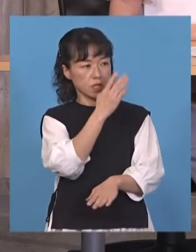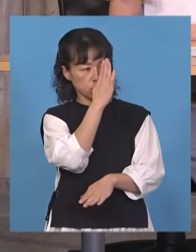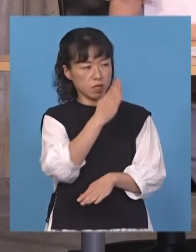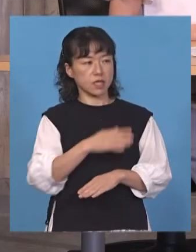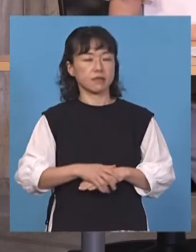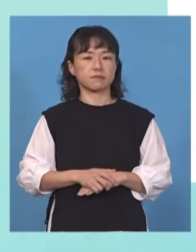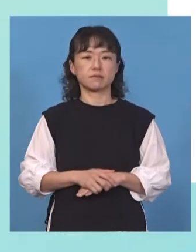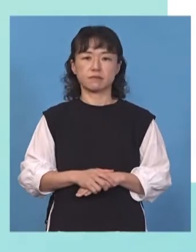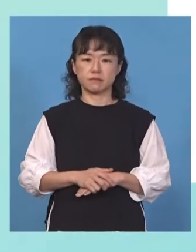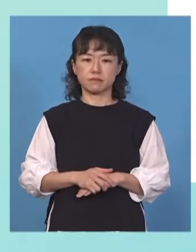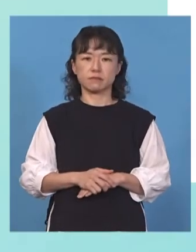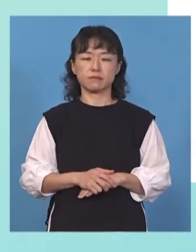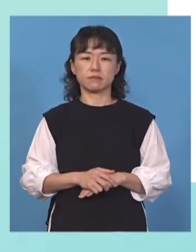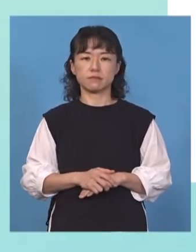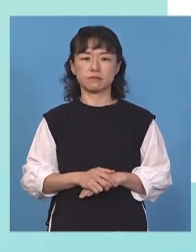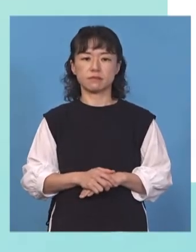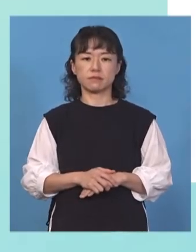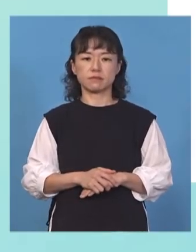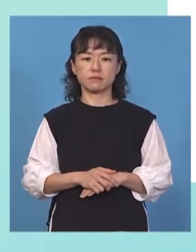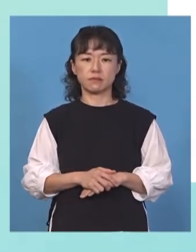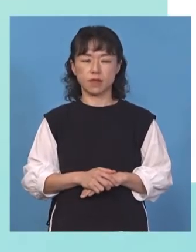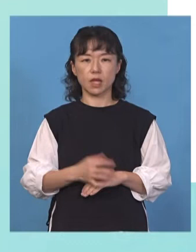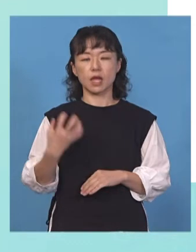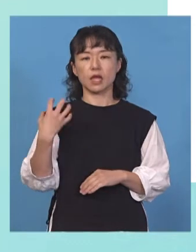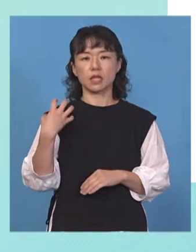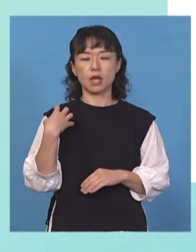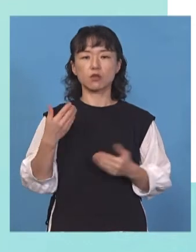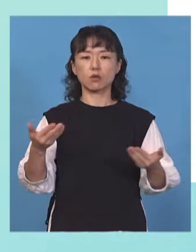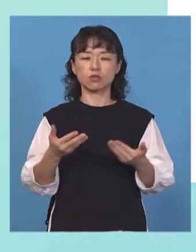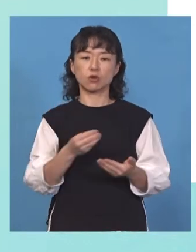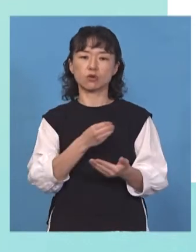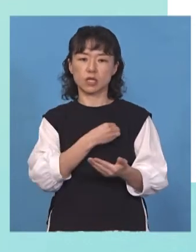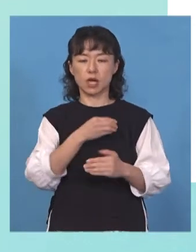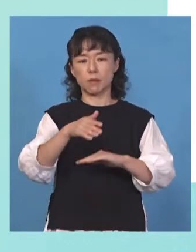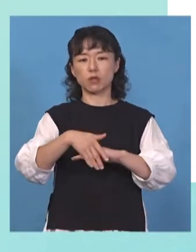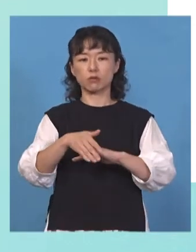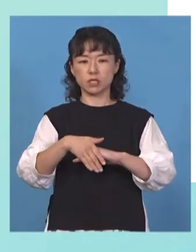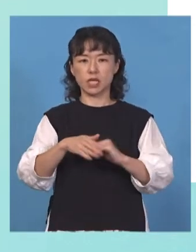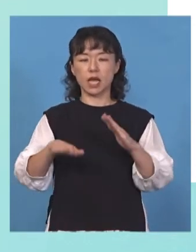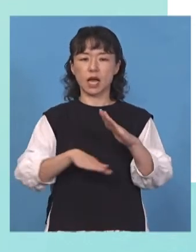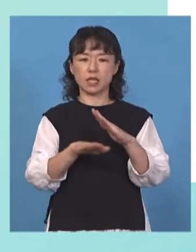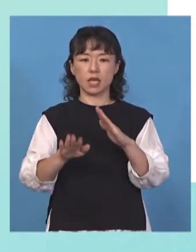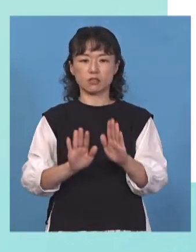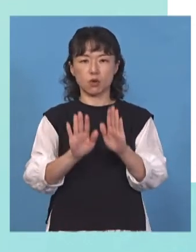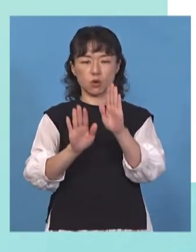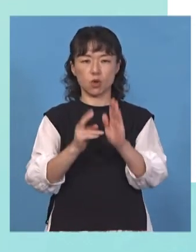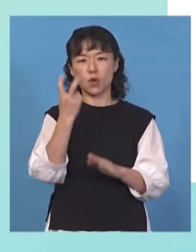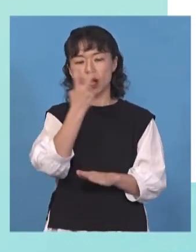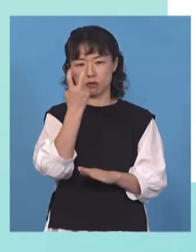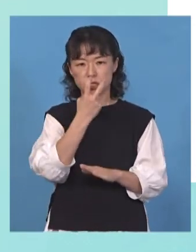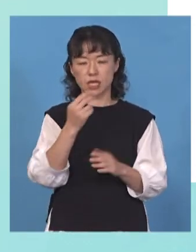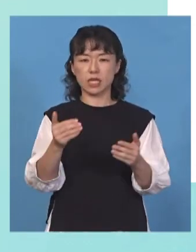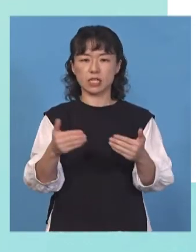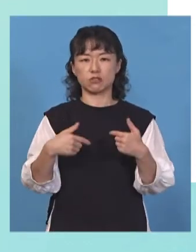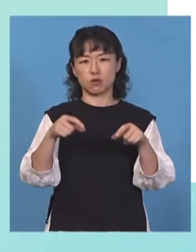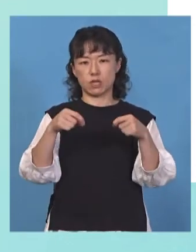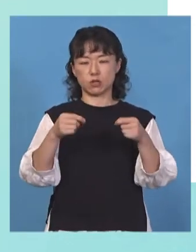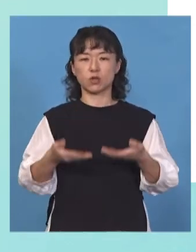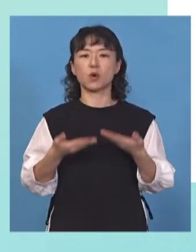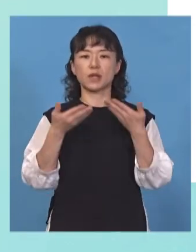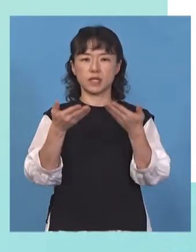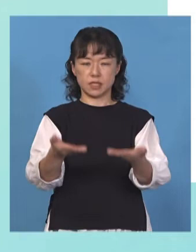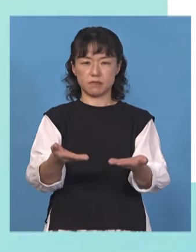か。 はい。まず担当の職員が窓口で家庭状況を聞き取り、申し込みに必要な書類をお渡しします